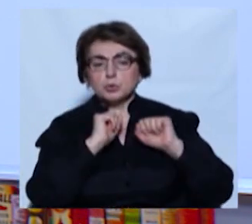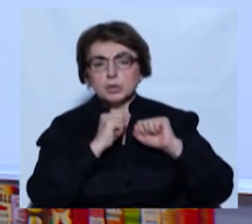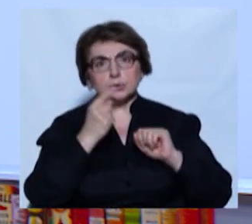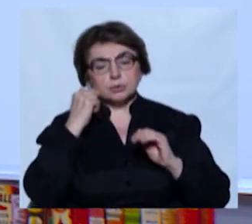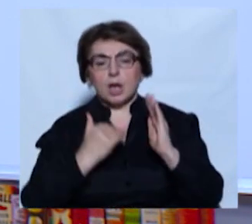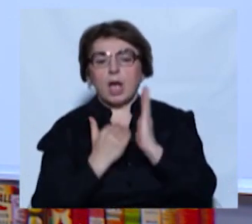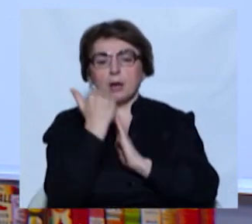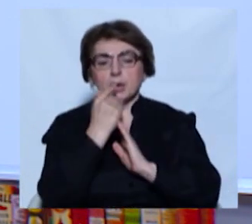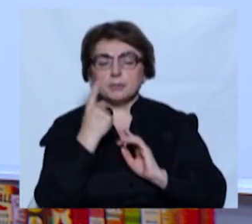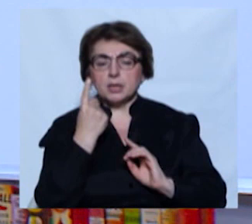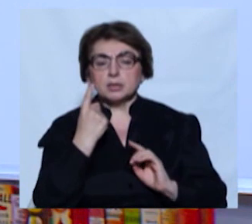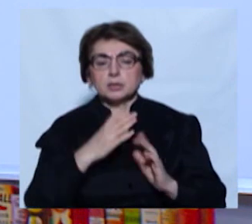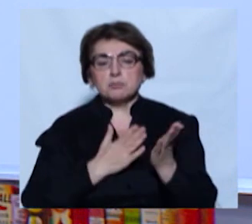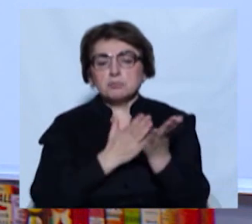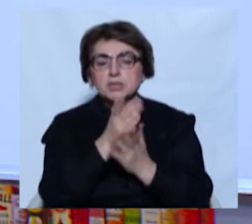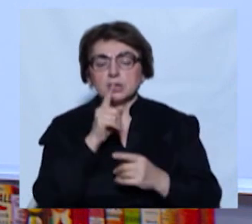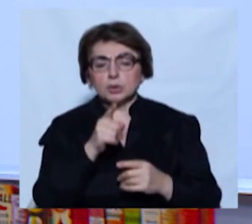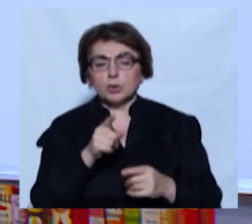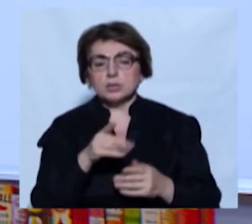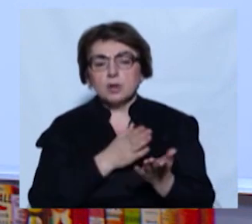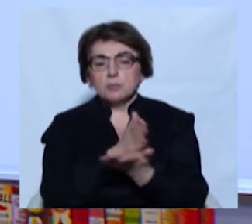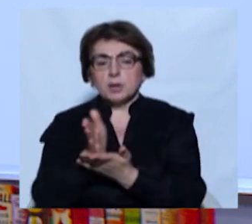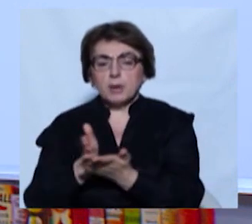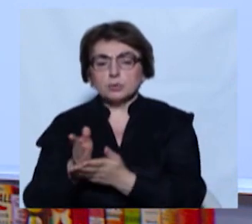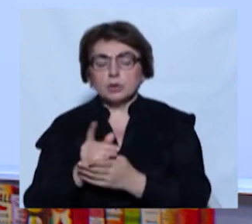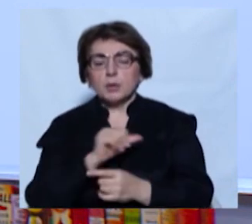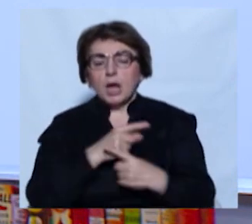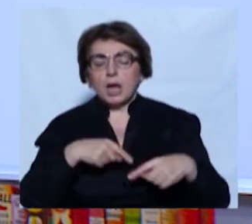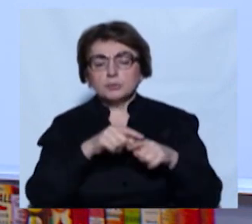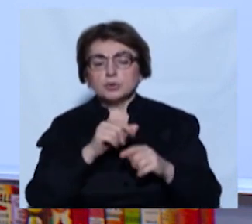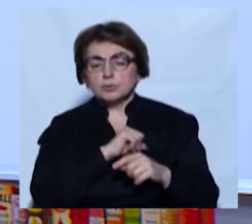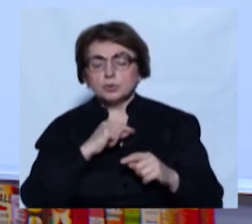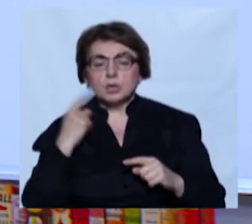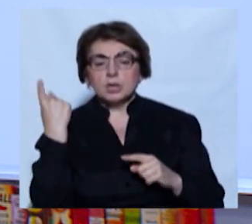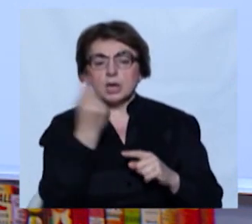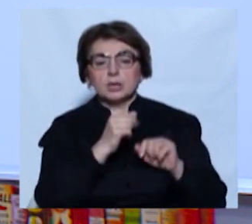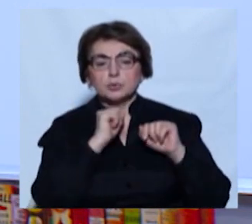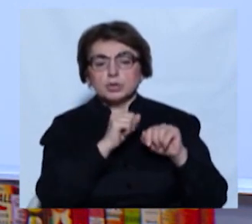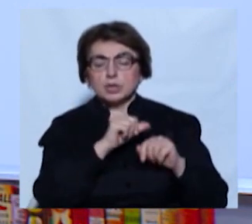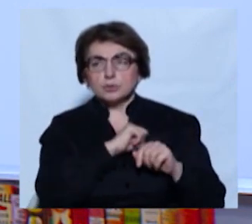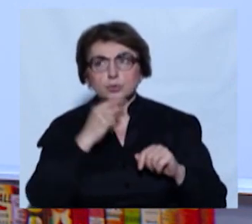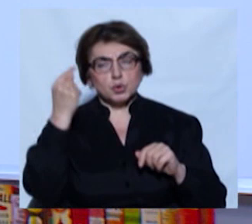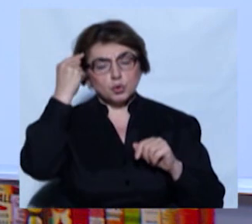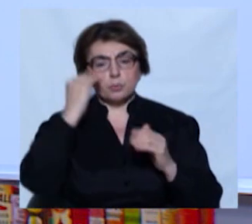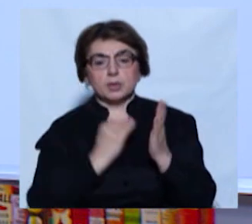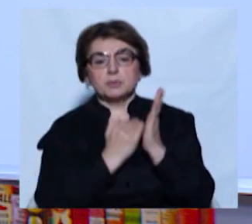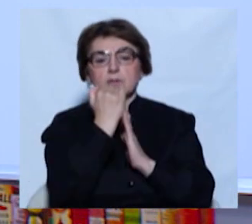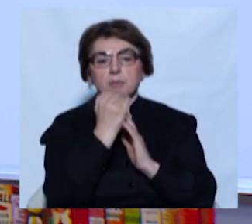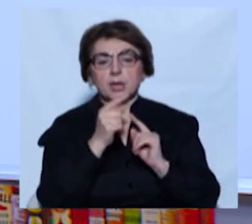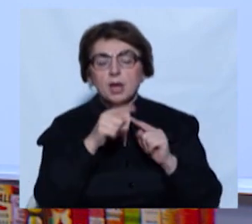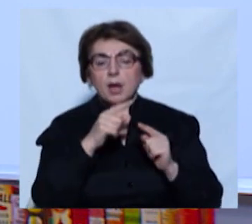Ზოგადად ერთ-ერთი უმთავრესი მიზანი სწორედ ეს მიმართულებაც გახლავთ გარემოს დაცვითი ცნობიერების ამაღლება. Გარდა ამისა სწორედ